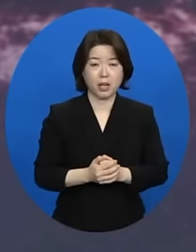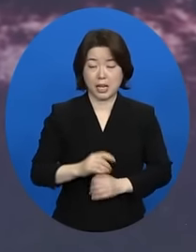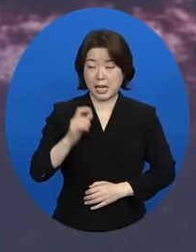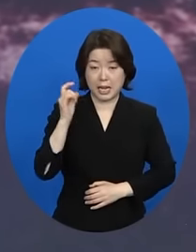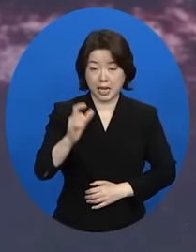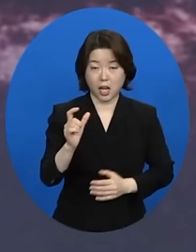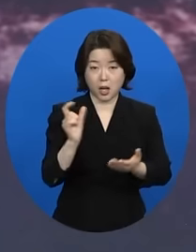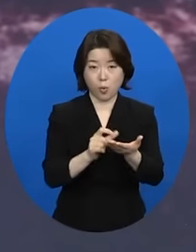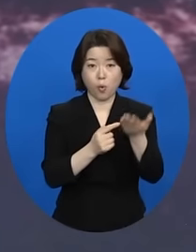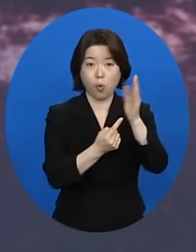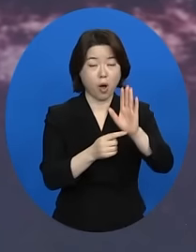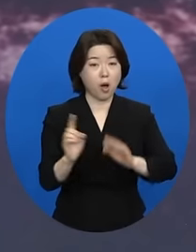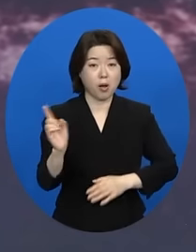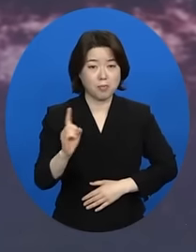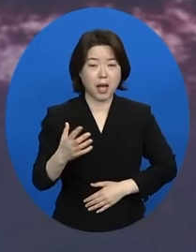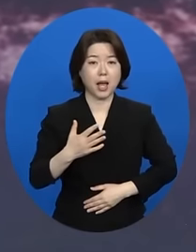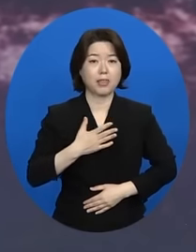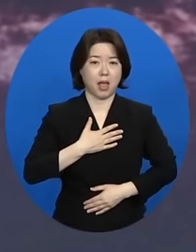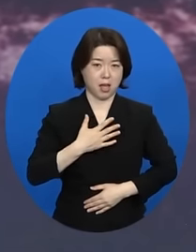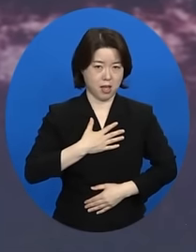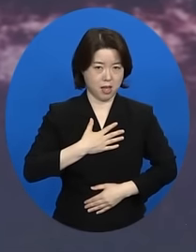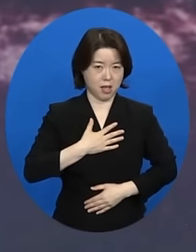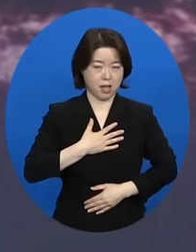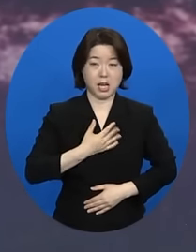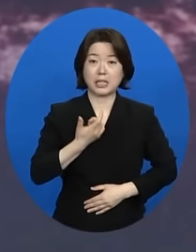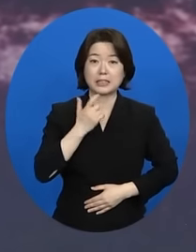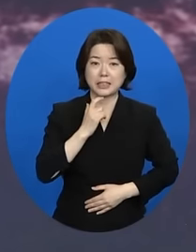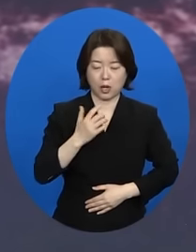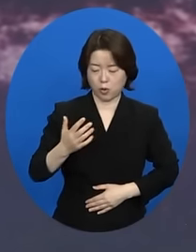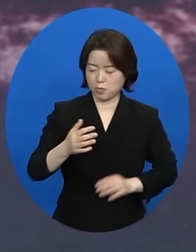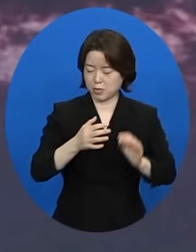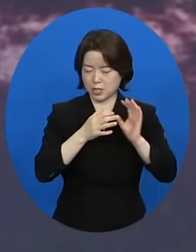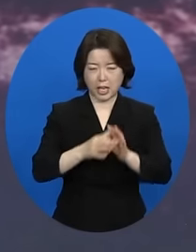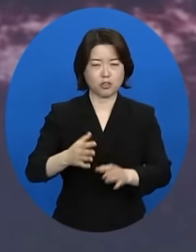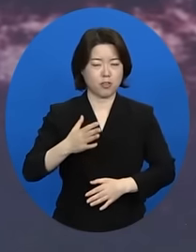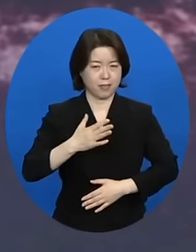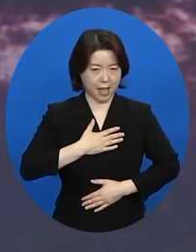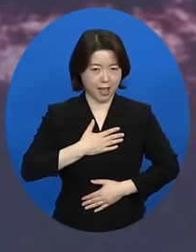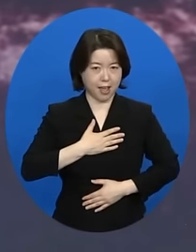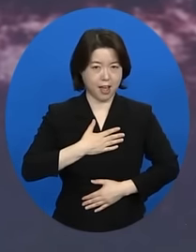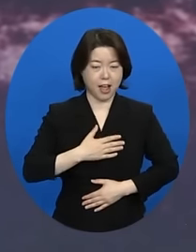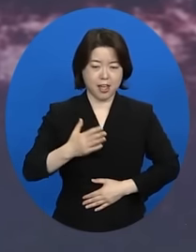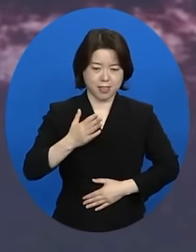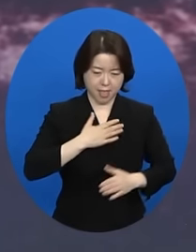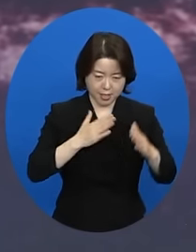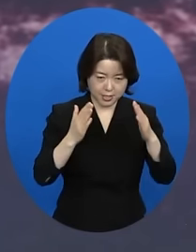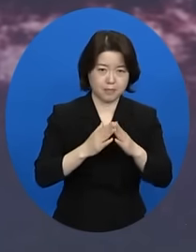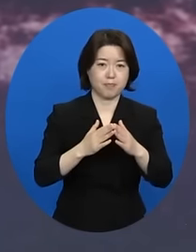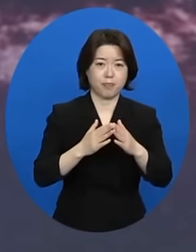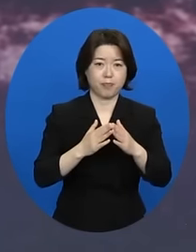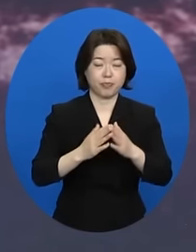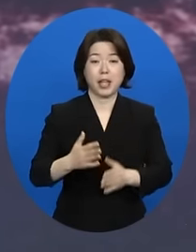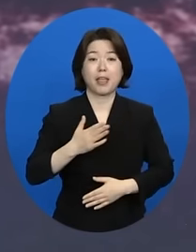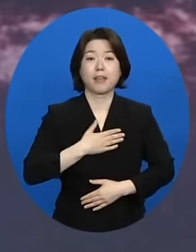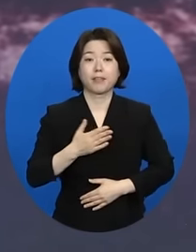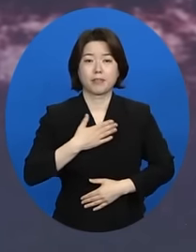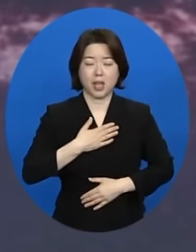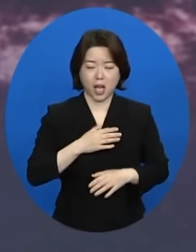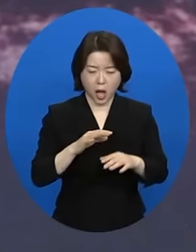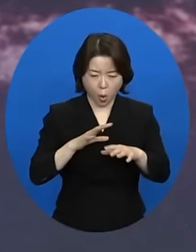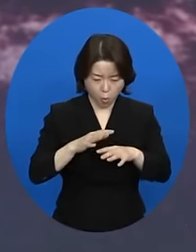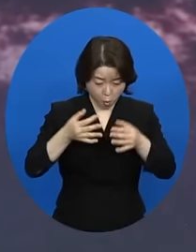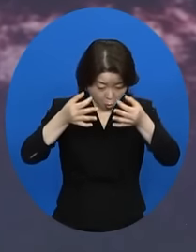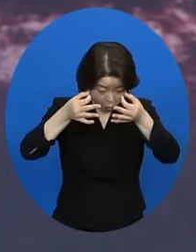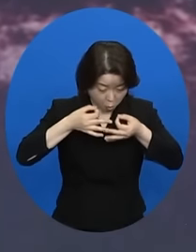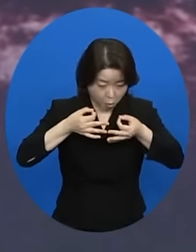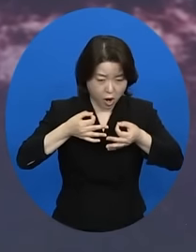있는 부분이 뭐예요? 나입니다. 야곱은 계속 내가, 나의 집이 자꾸 나를 두려워하면서